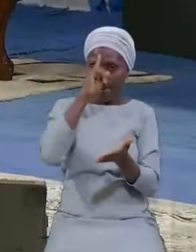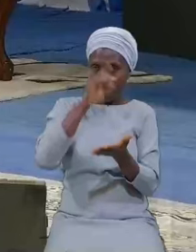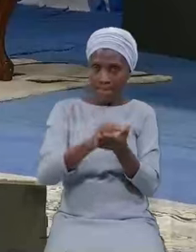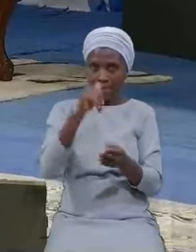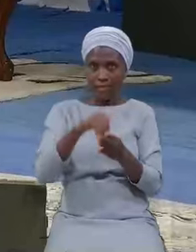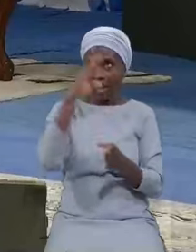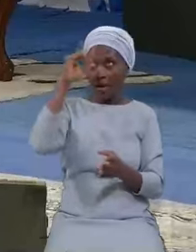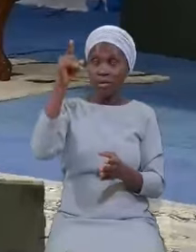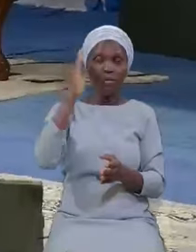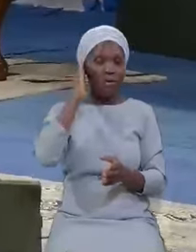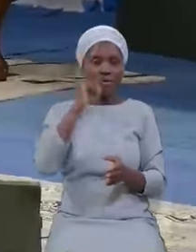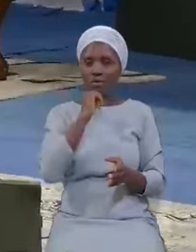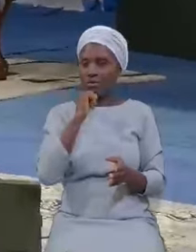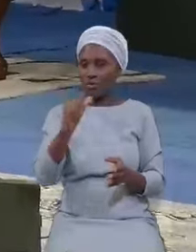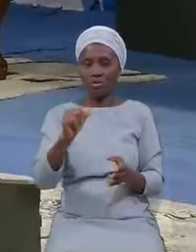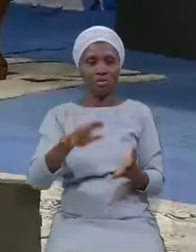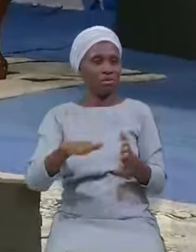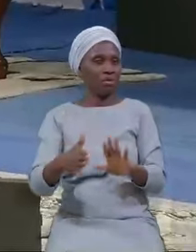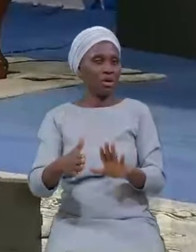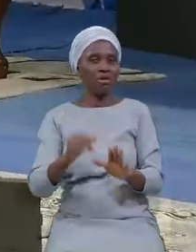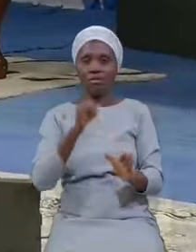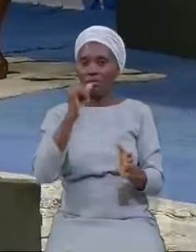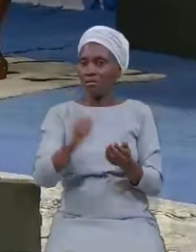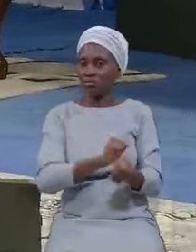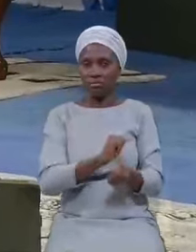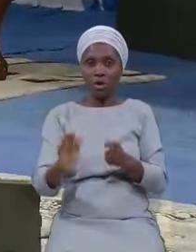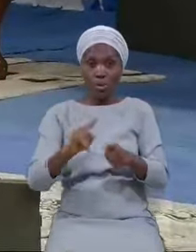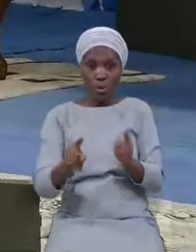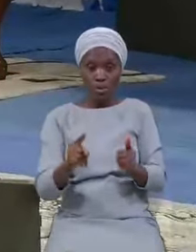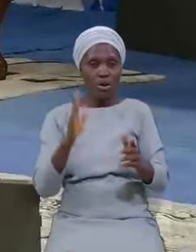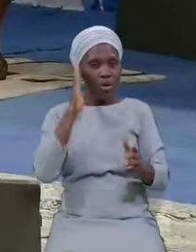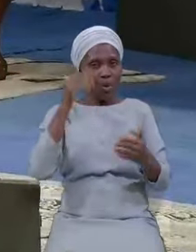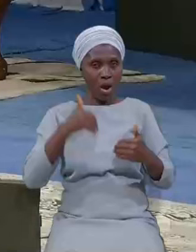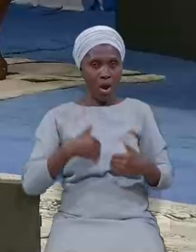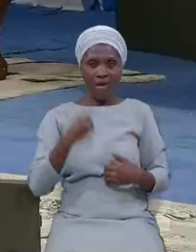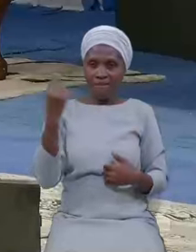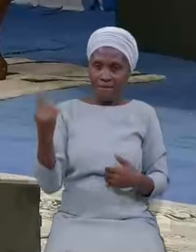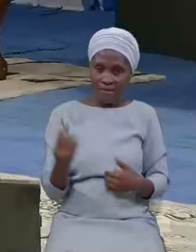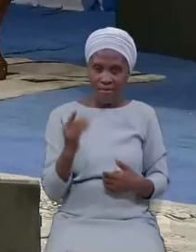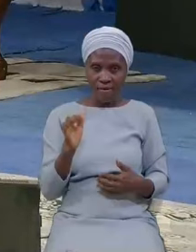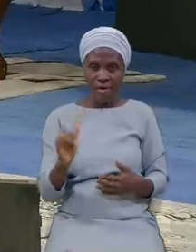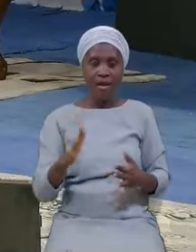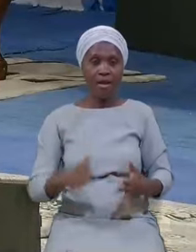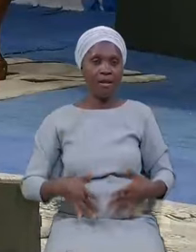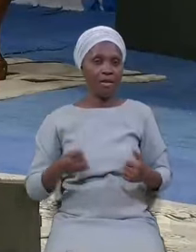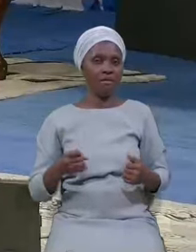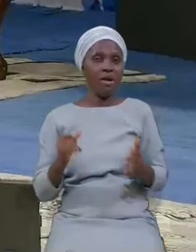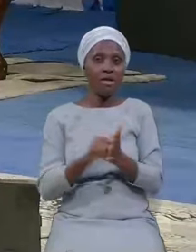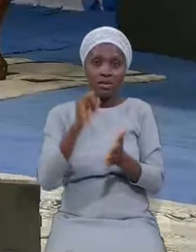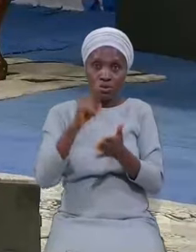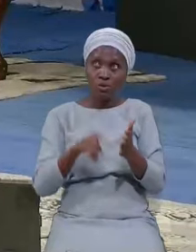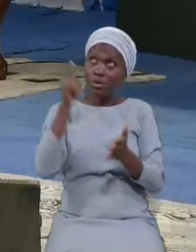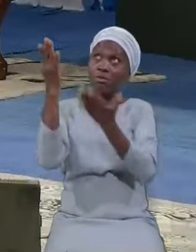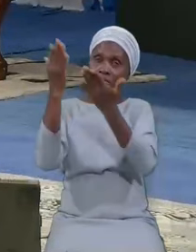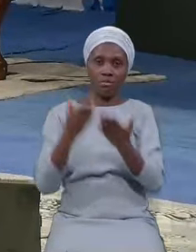qu'il ait la vie éternelle. » C'est ce qu'il a apporté la vie